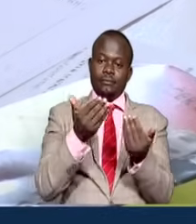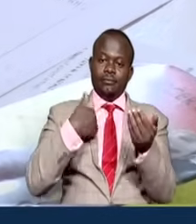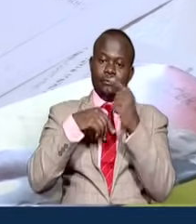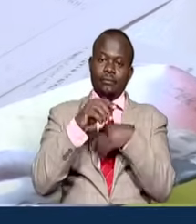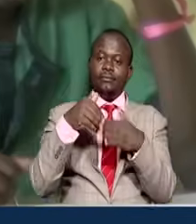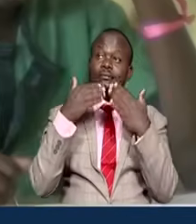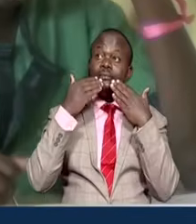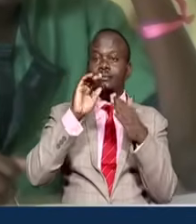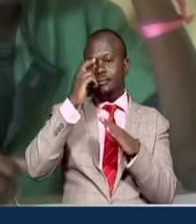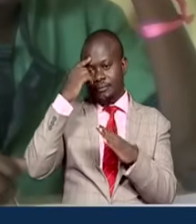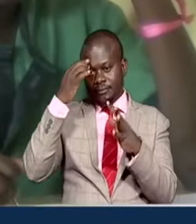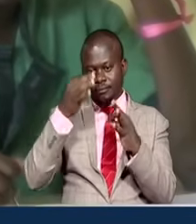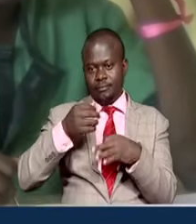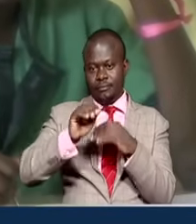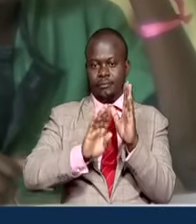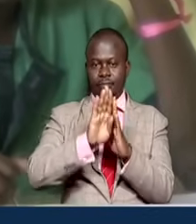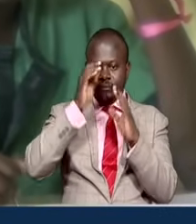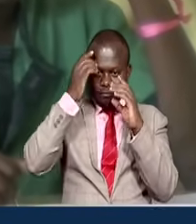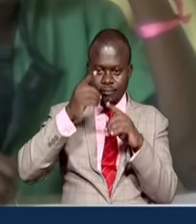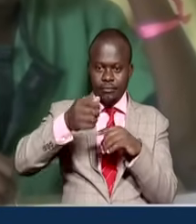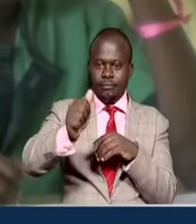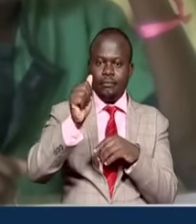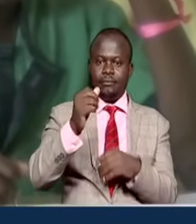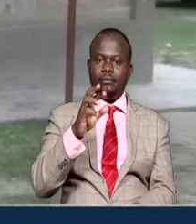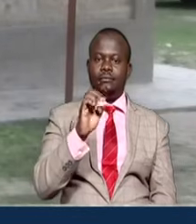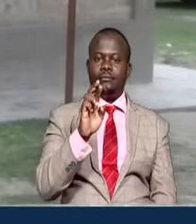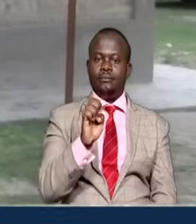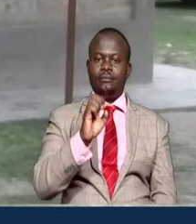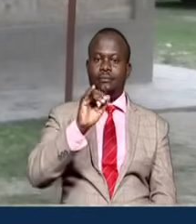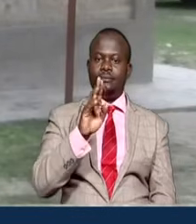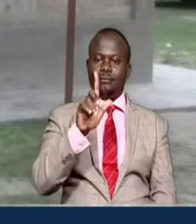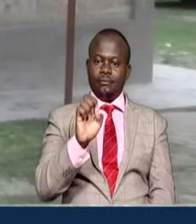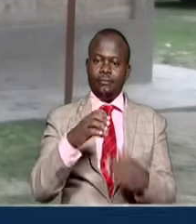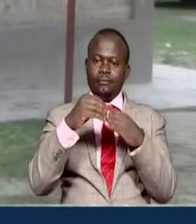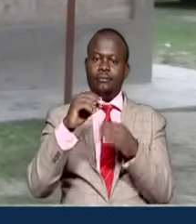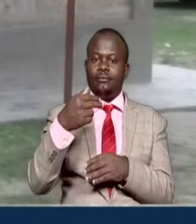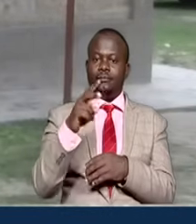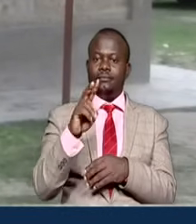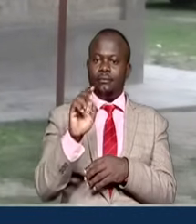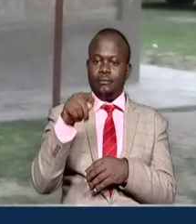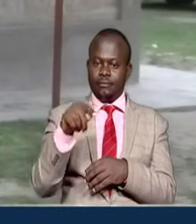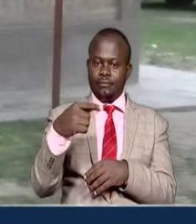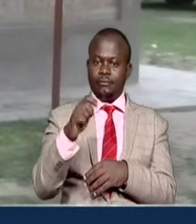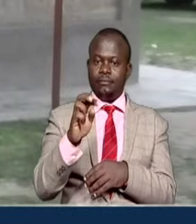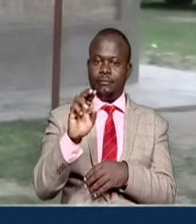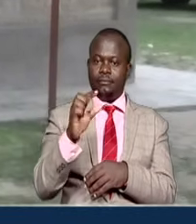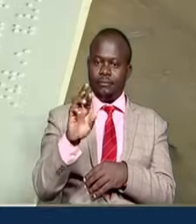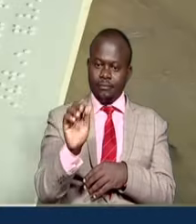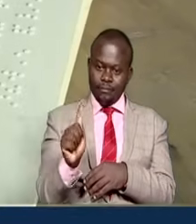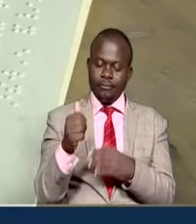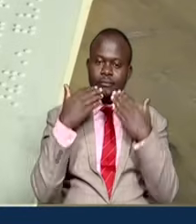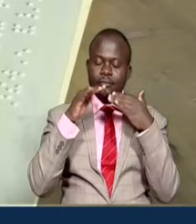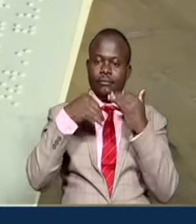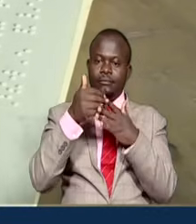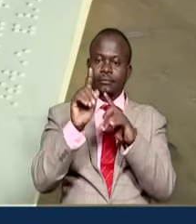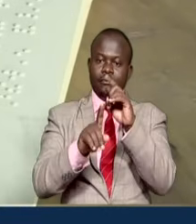bashima leta ku ngamba zayo mu guteza imbere uburezi bwabo. Frere Jules Maurice Ntirenganya uyobora HVP Gatagara ishami rya Rwamagana bashima uburyo